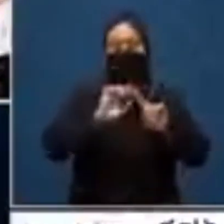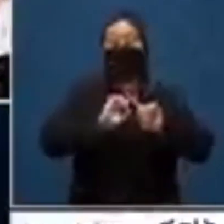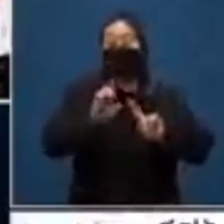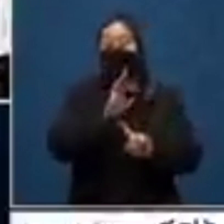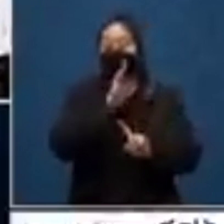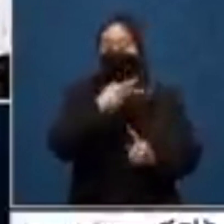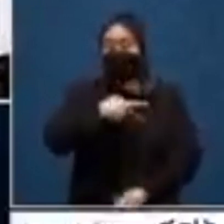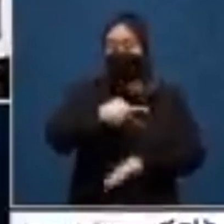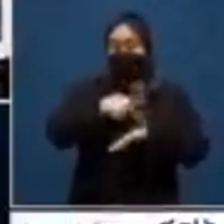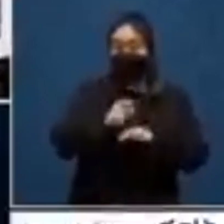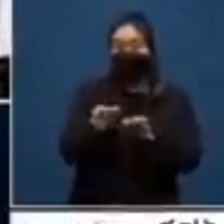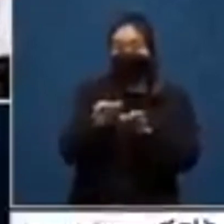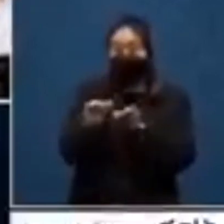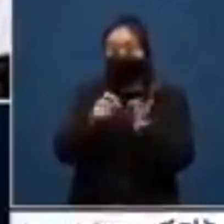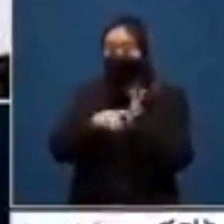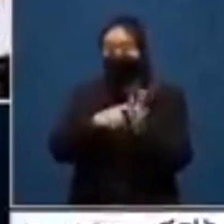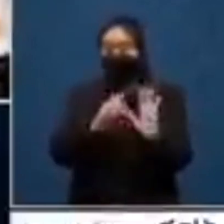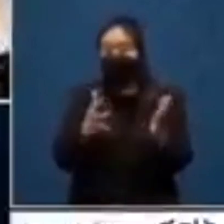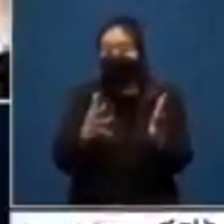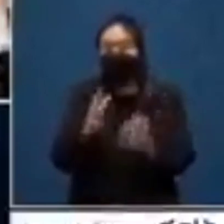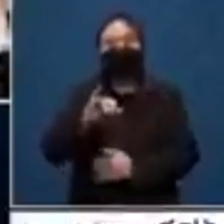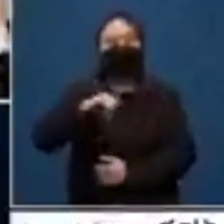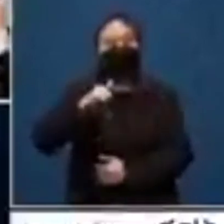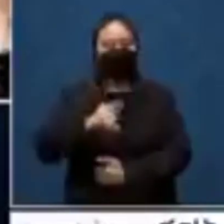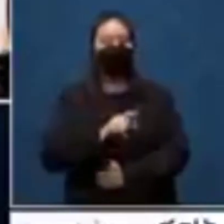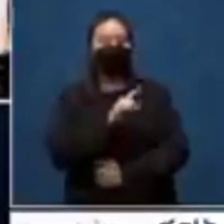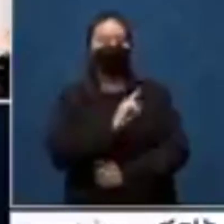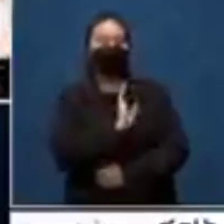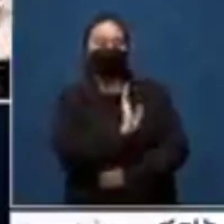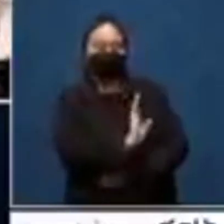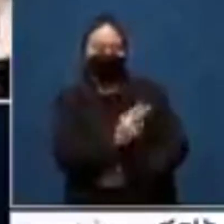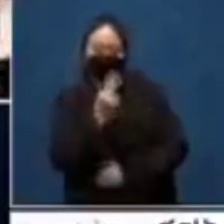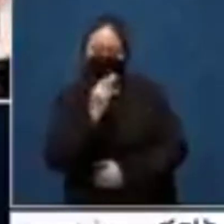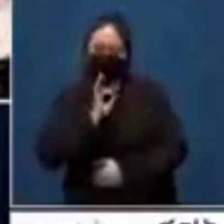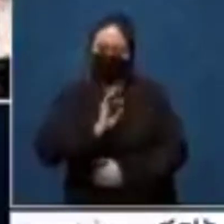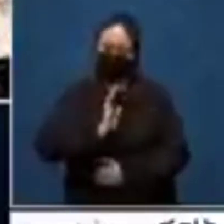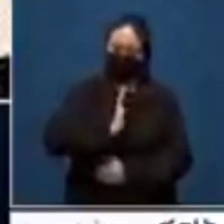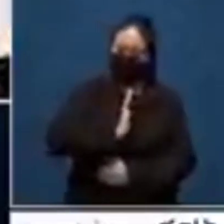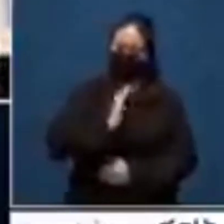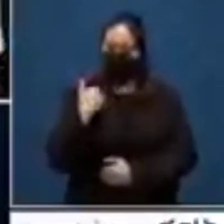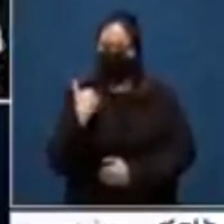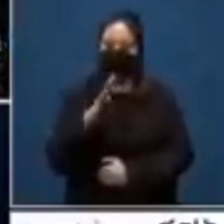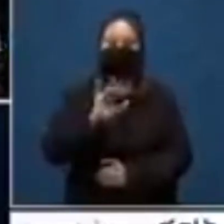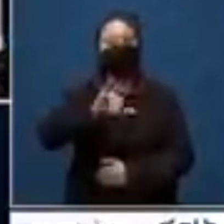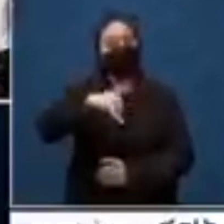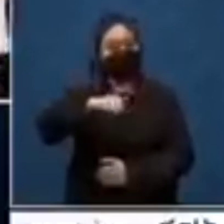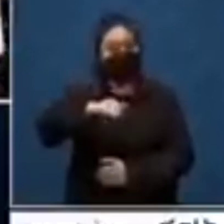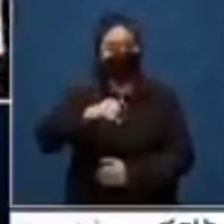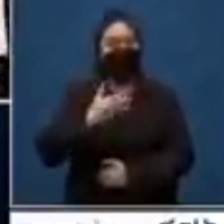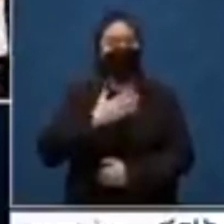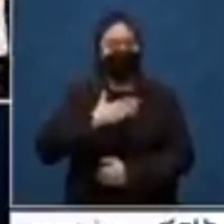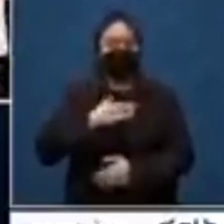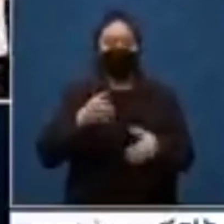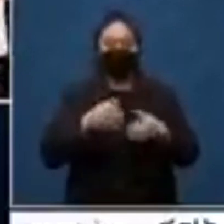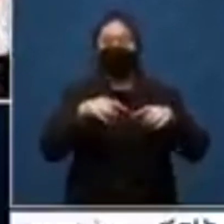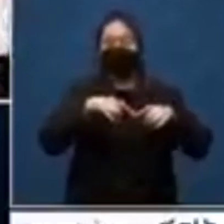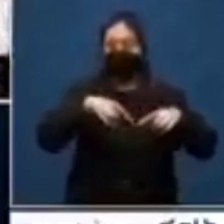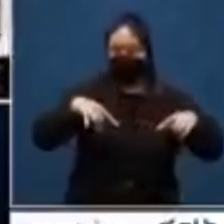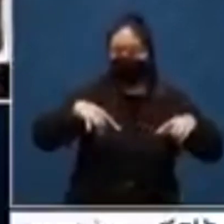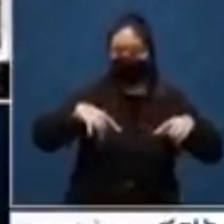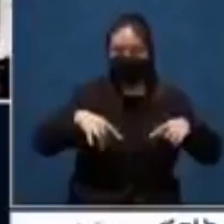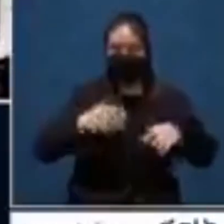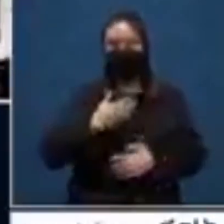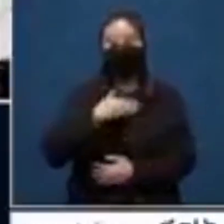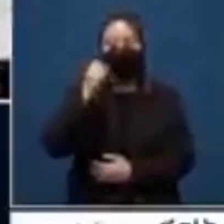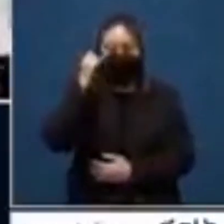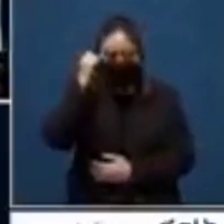ผมคิดว่าการทำหน้าที่นี้อาจจะถูกสงสัยในเรื่องของความเป็นกลางได้พวกผมนะครับเราเป็นฝ่ายค้านครับท่านประธานครับเราเข้า